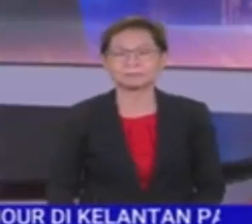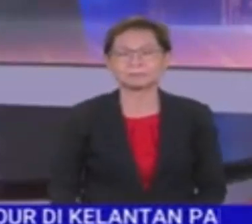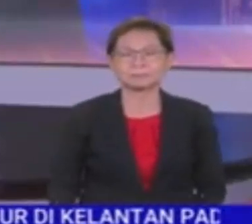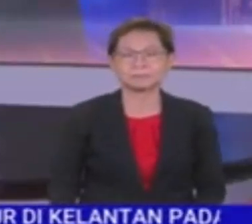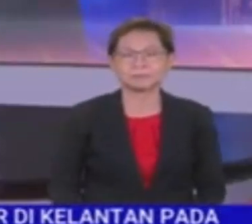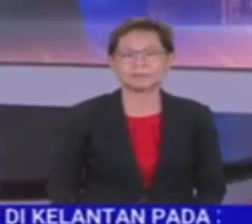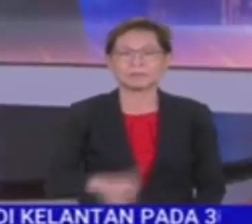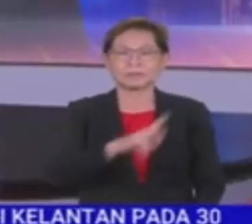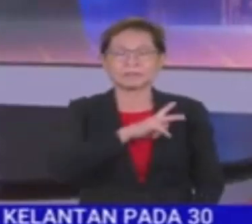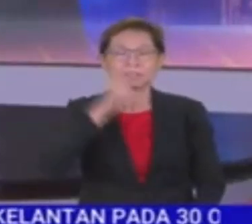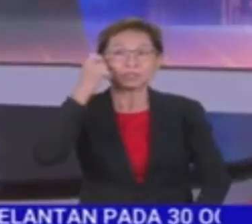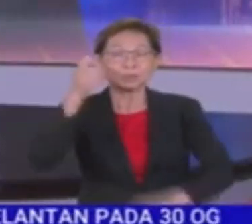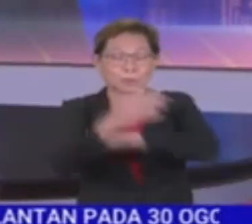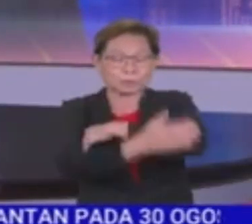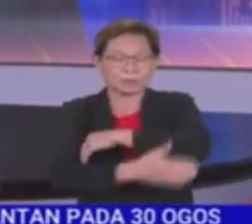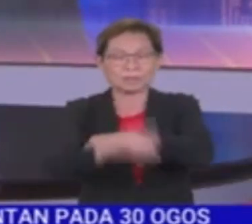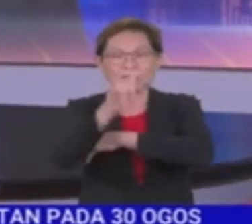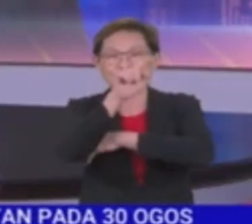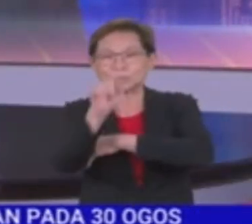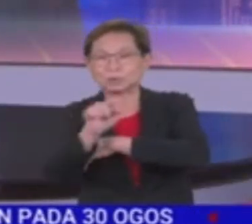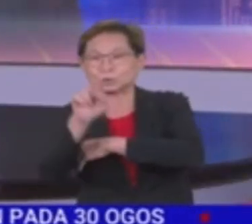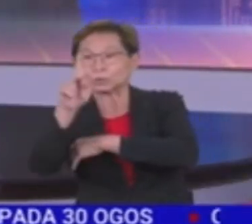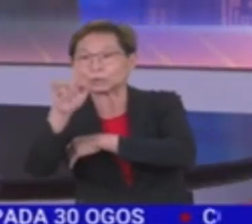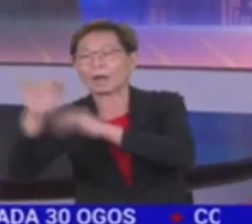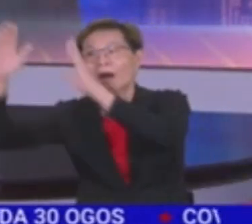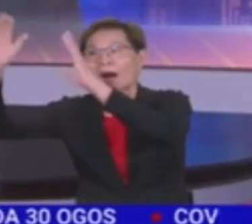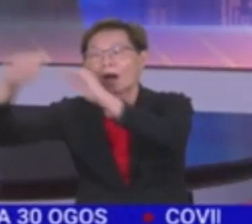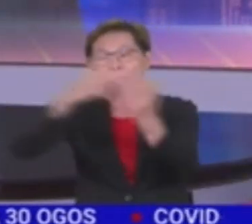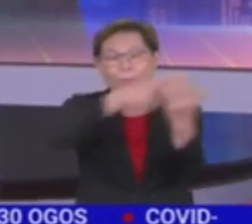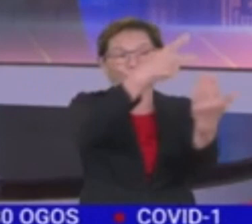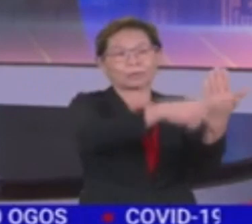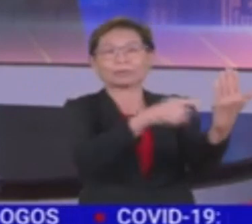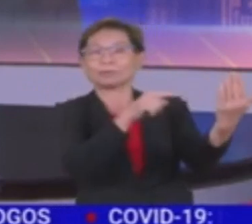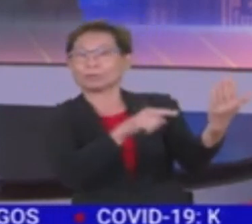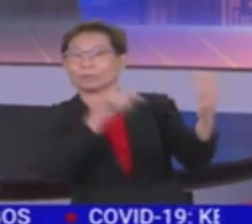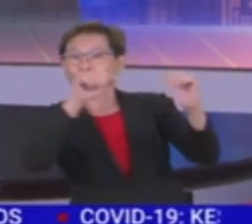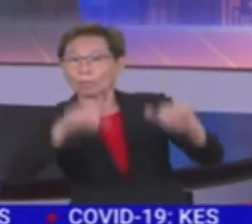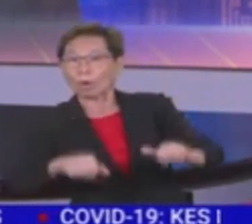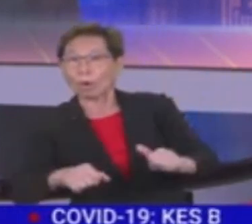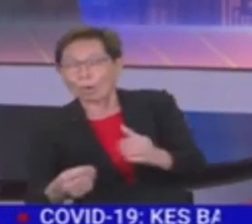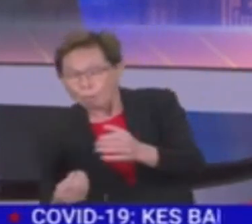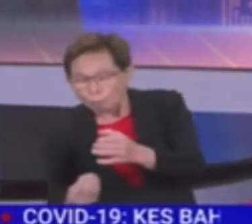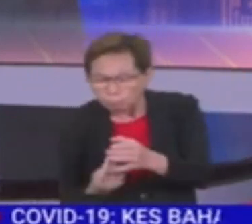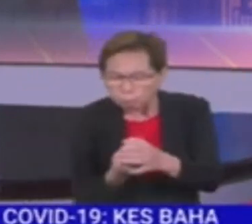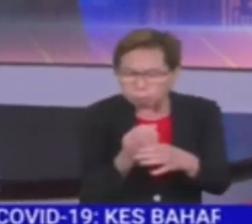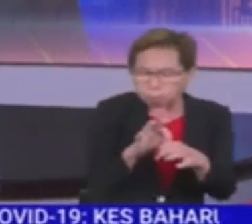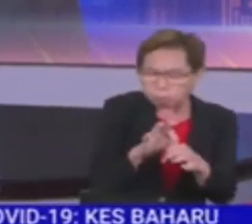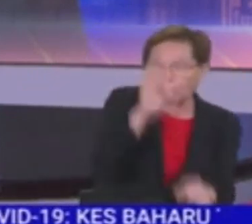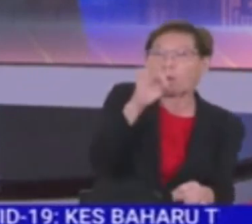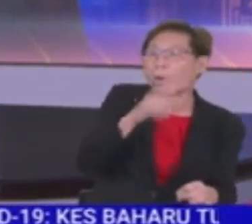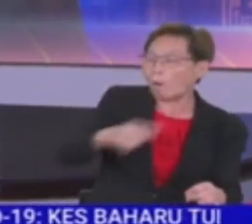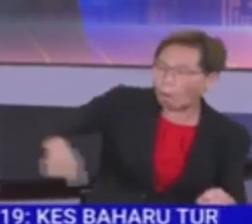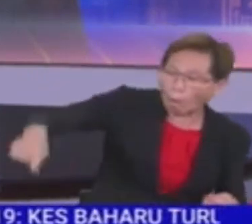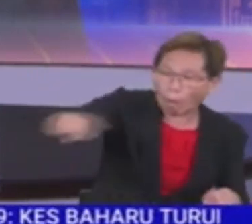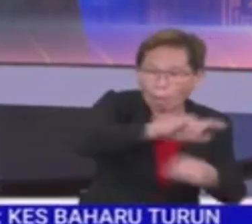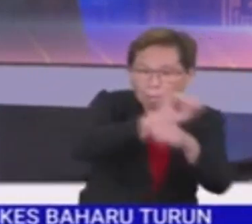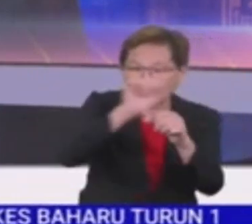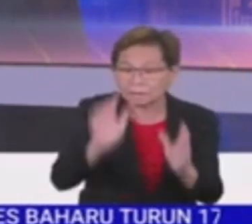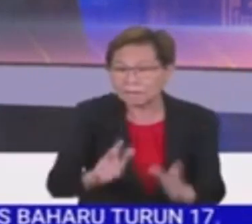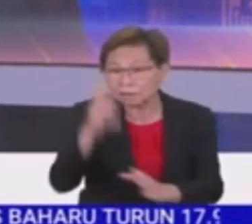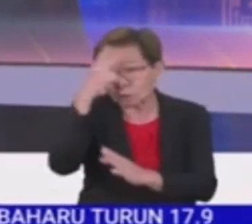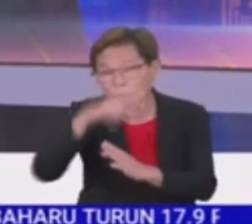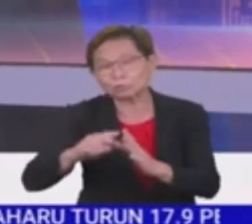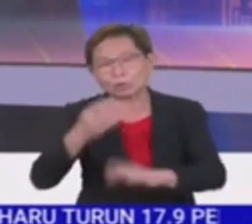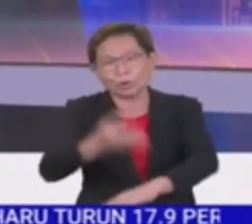Sementara itu, Ketua Setiausaha Negara Tan Sri Zuki Ali berharap inisiatif itu dapat memberi suntikan semangat kepada semua penjawat awam